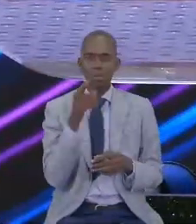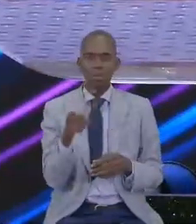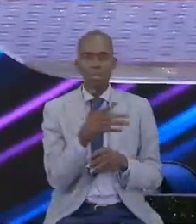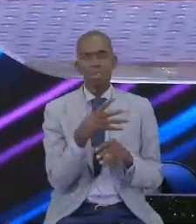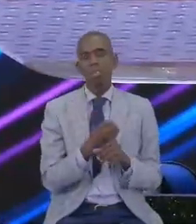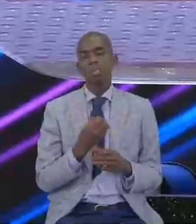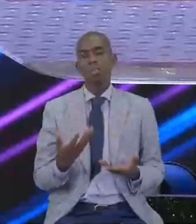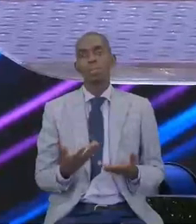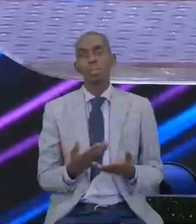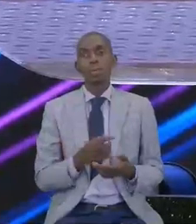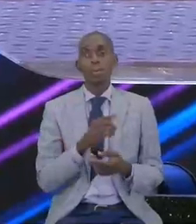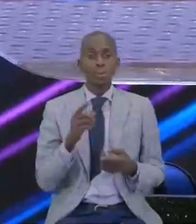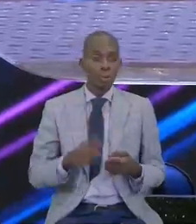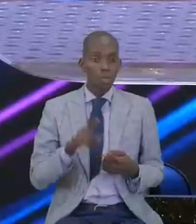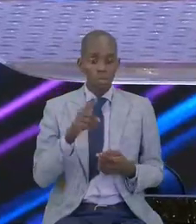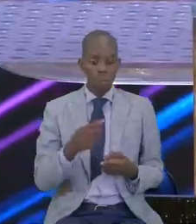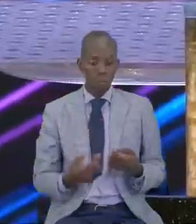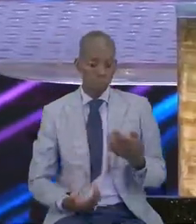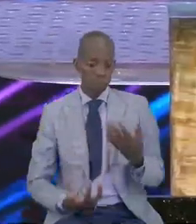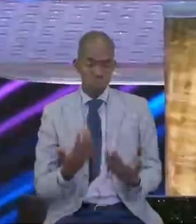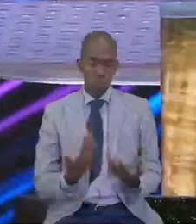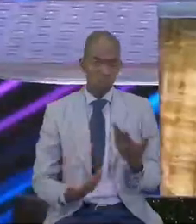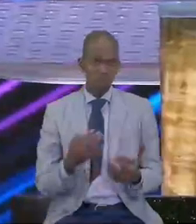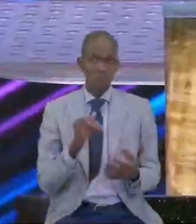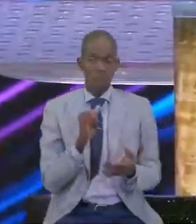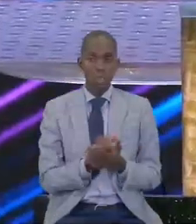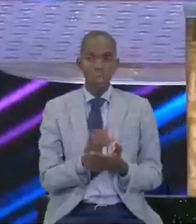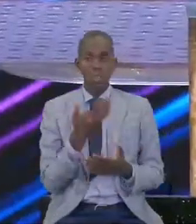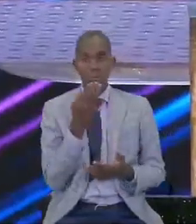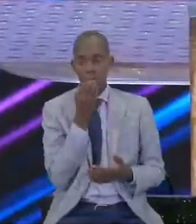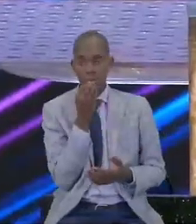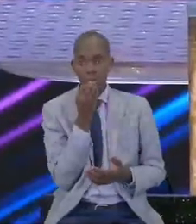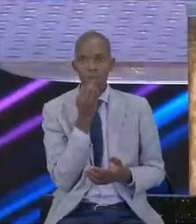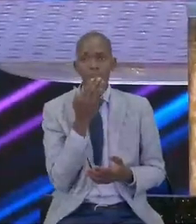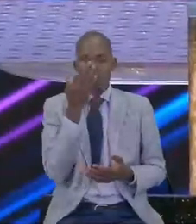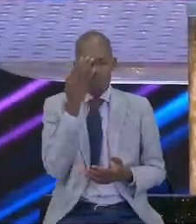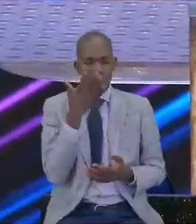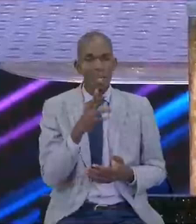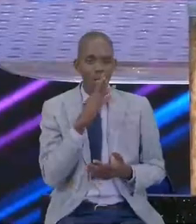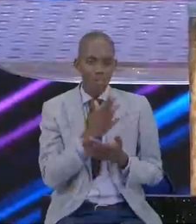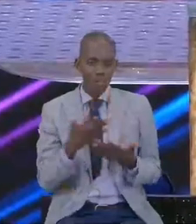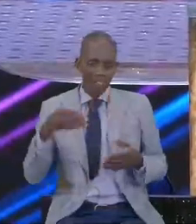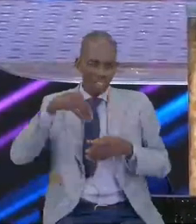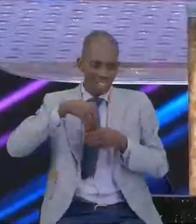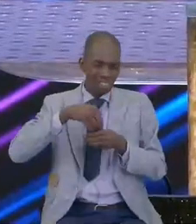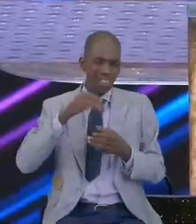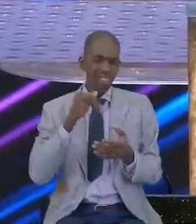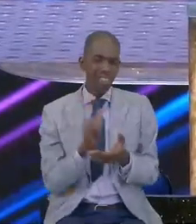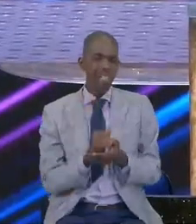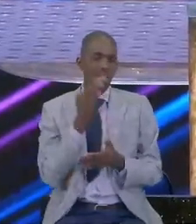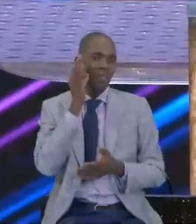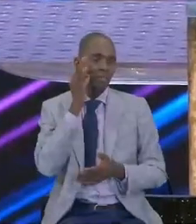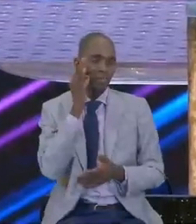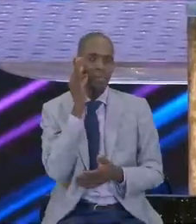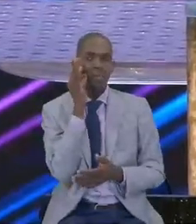a des changements chimiques déjà. Il y a des choses que la vie de cette carotte, de ce fruit-là, la